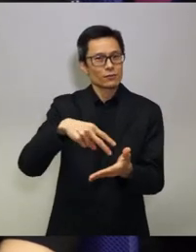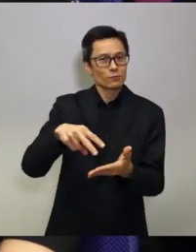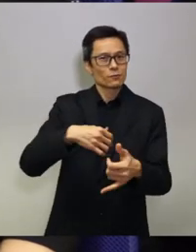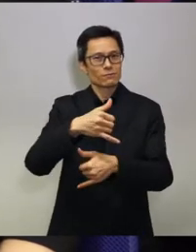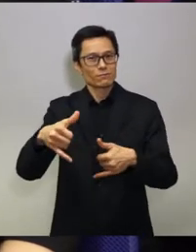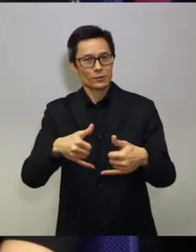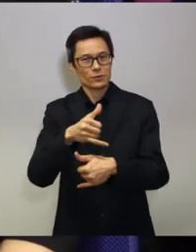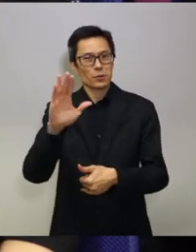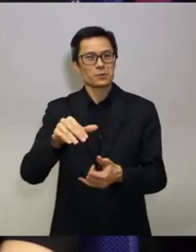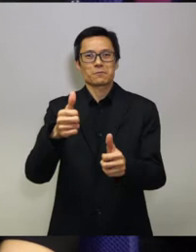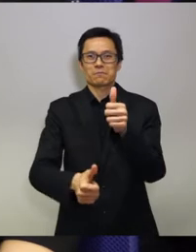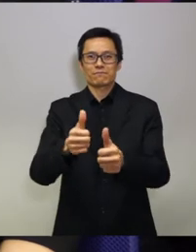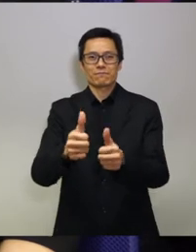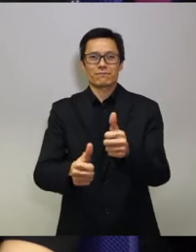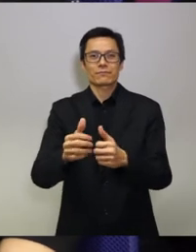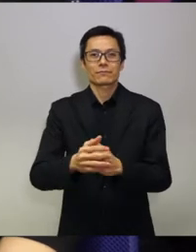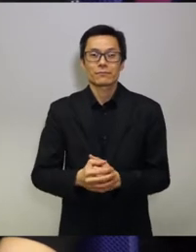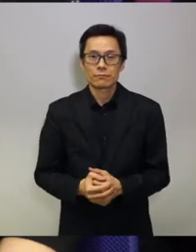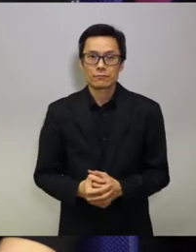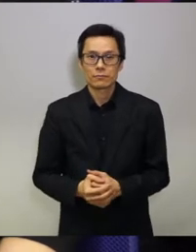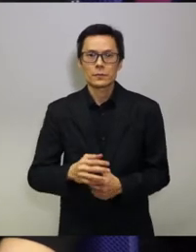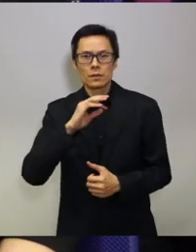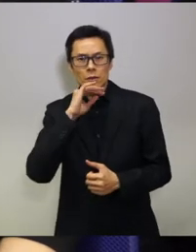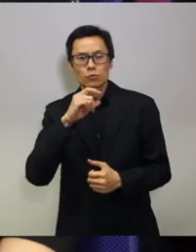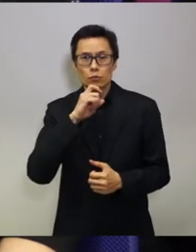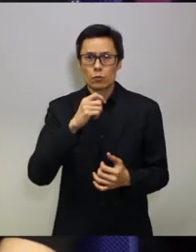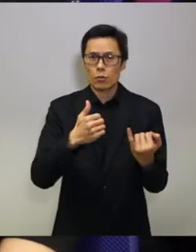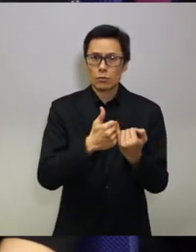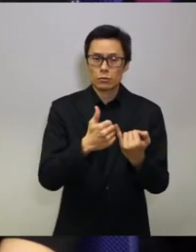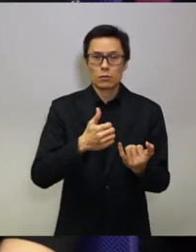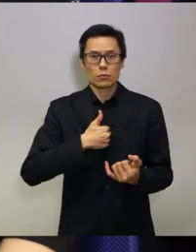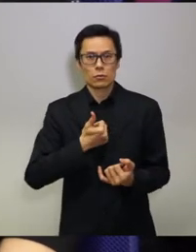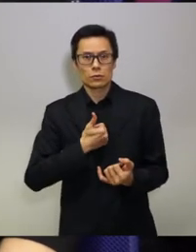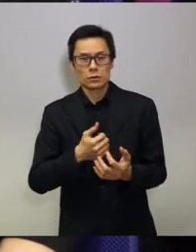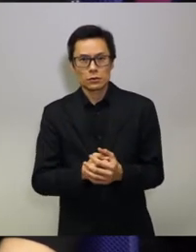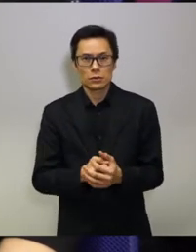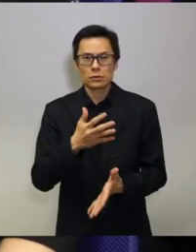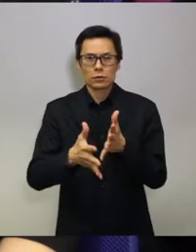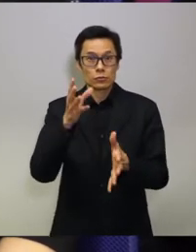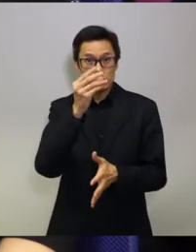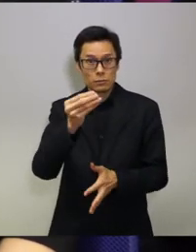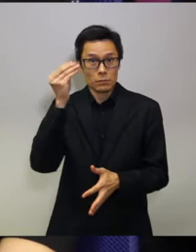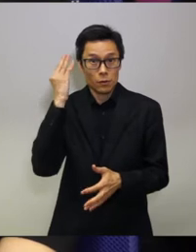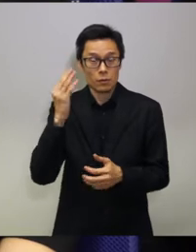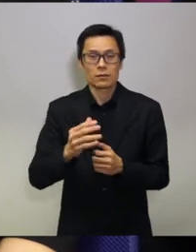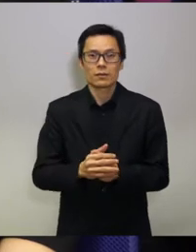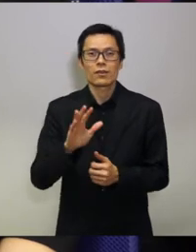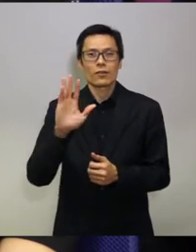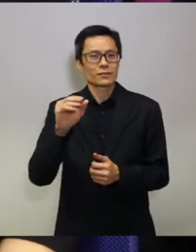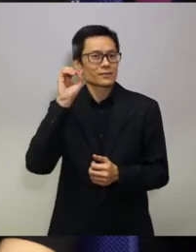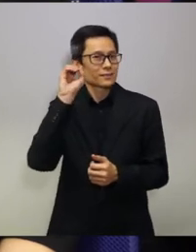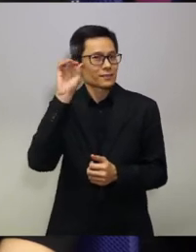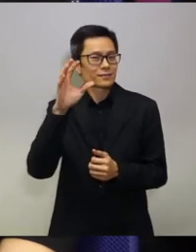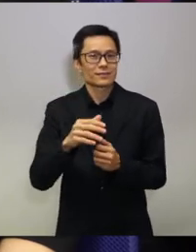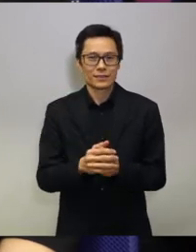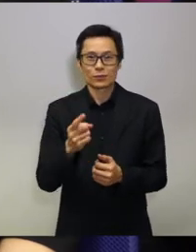嘅舞步啦，咁就可以去參賽嘅啦。如果喺期間咧，老師同埋學生都唔記得咗嗰個手語打法嘅話咧，我哋都會建